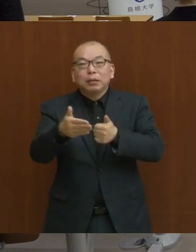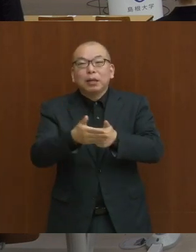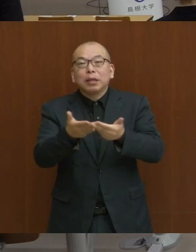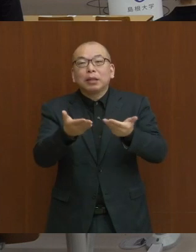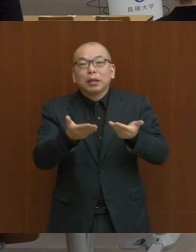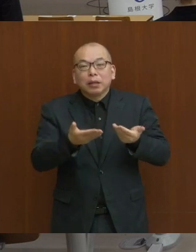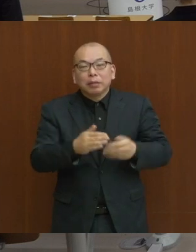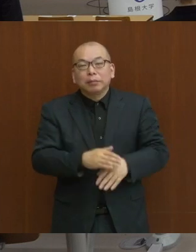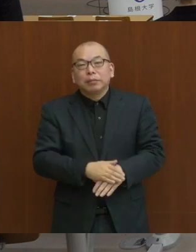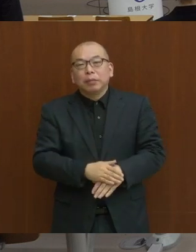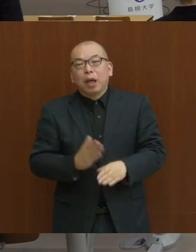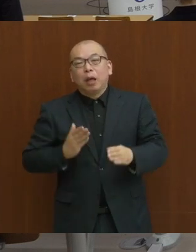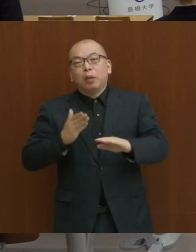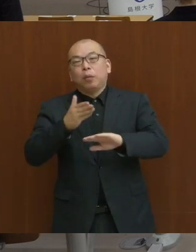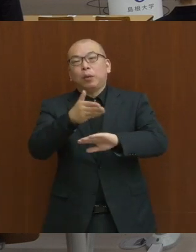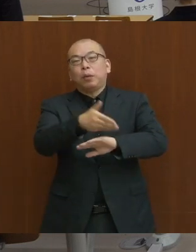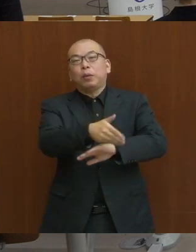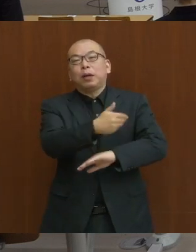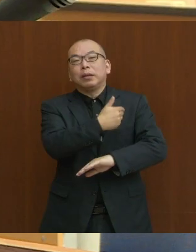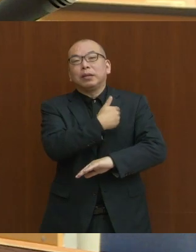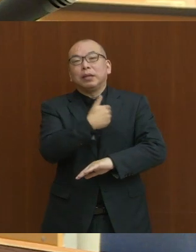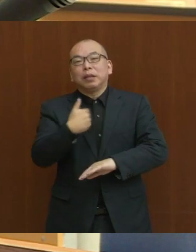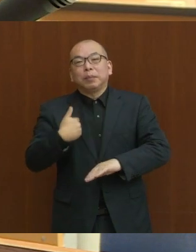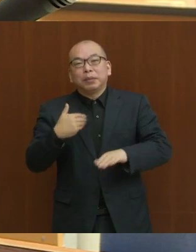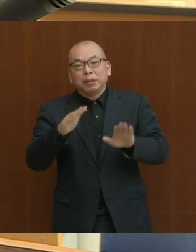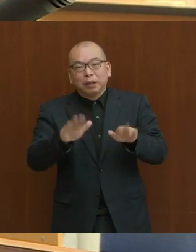ら乗り越えることができました。